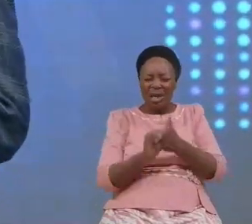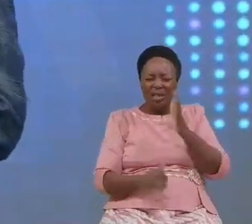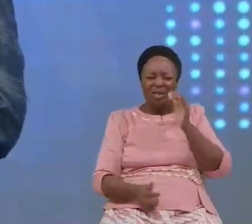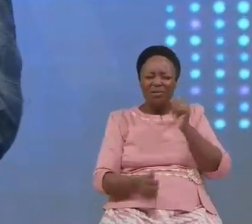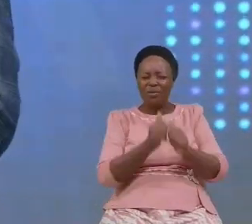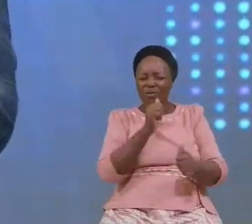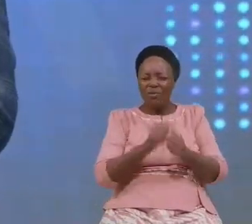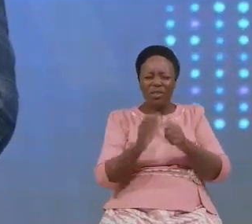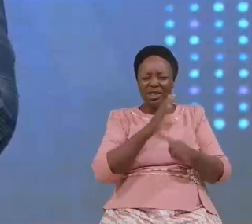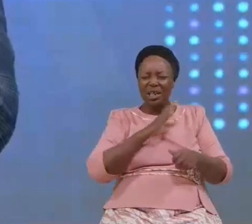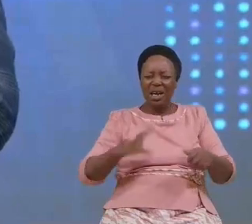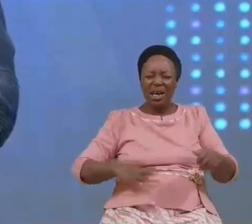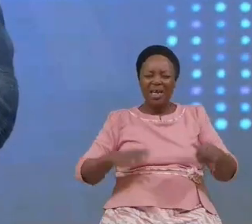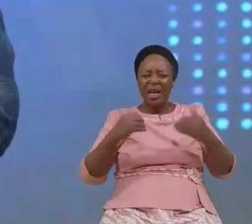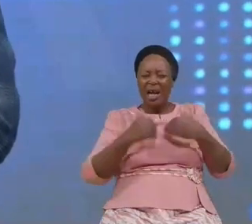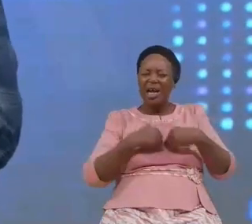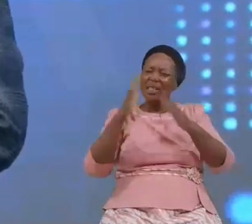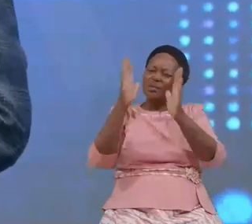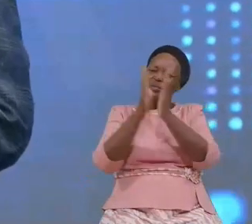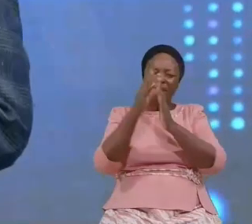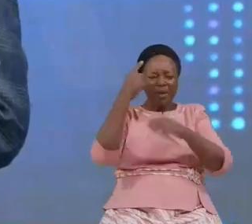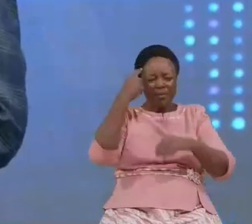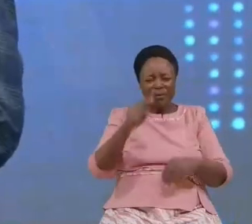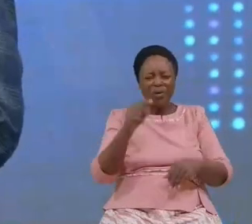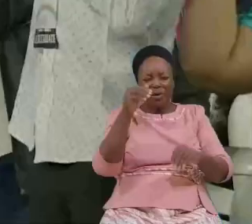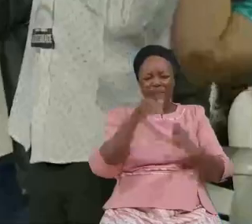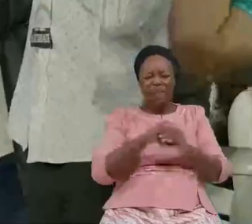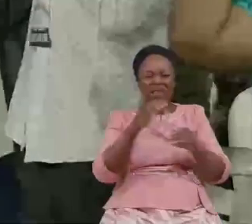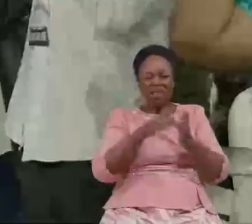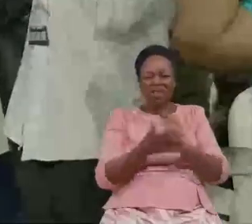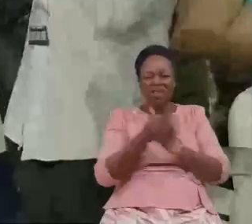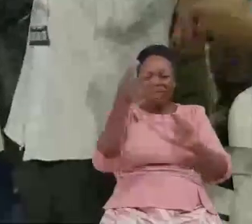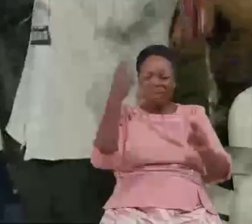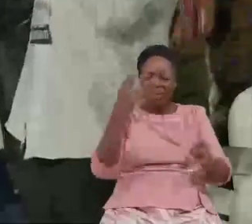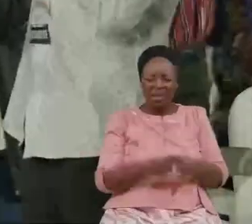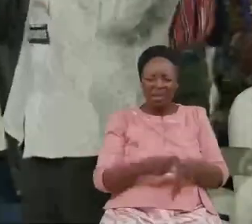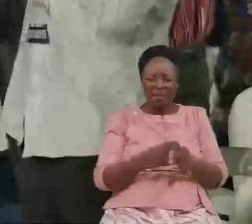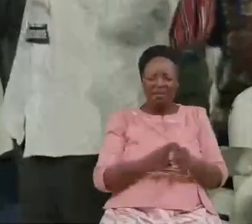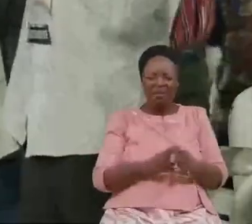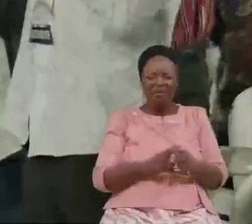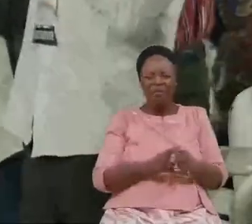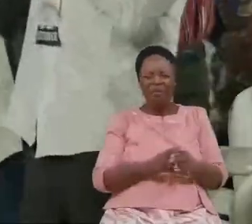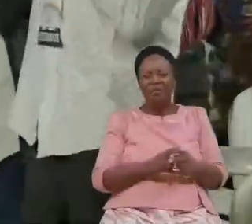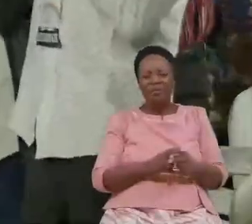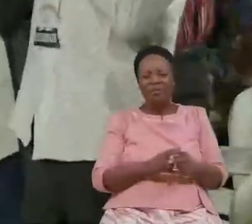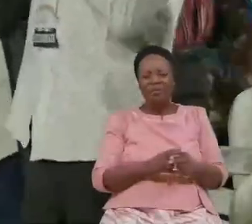que Christ a demandé pour nous l'intercession au nom de Jésus